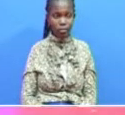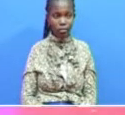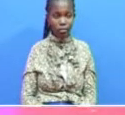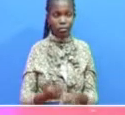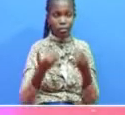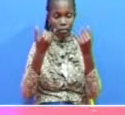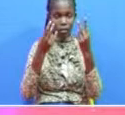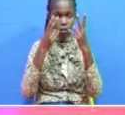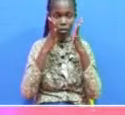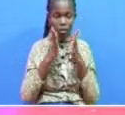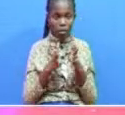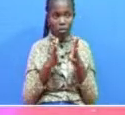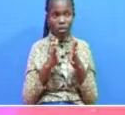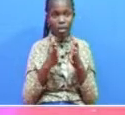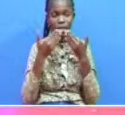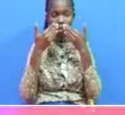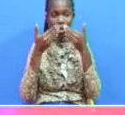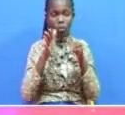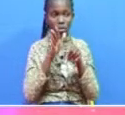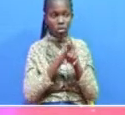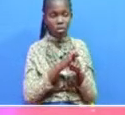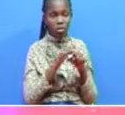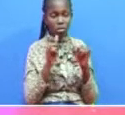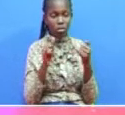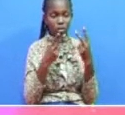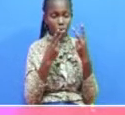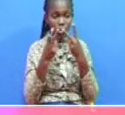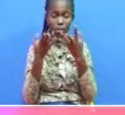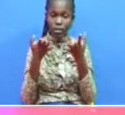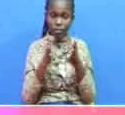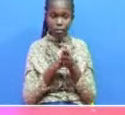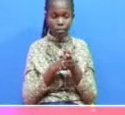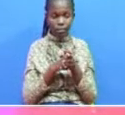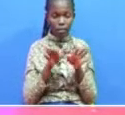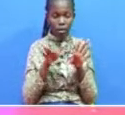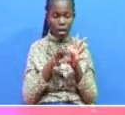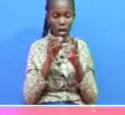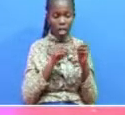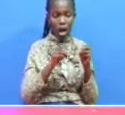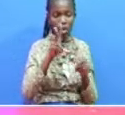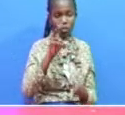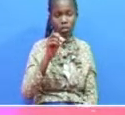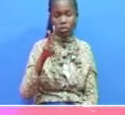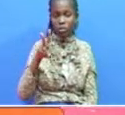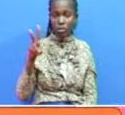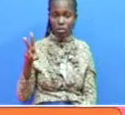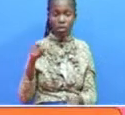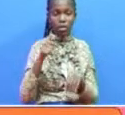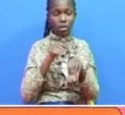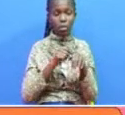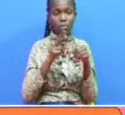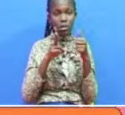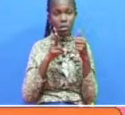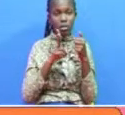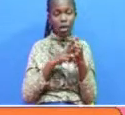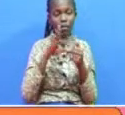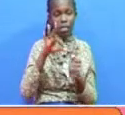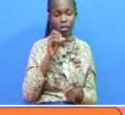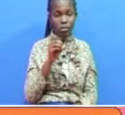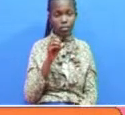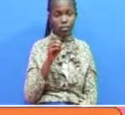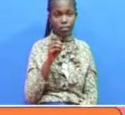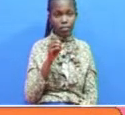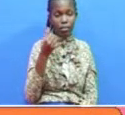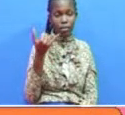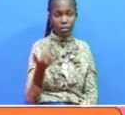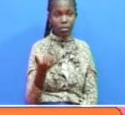Na ndi musiaisia ni mubea nundu wa kwithiwa waenda nina kwa dhini wa usakuwa ni 2022 mwendoni wa saa umwe. Na